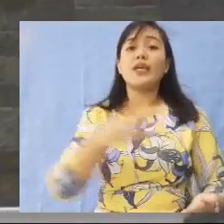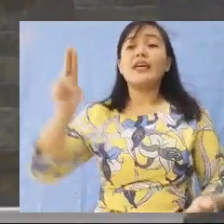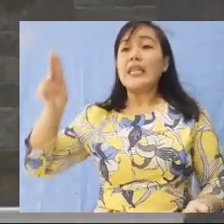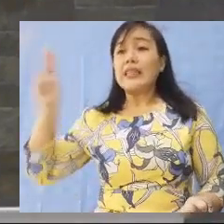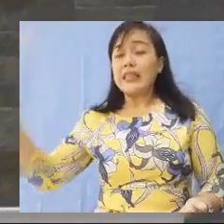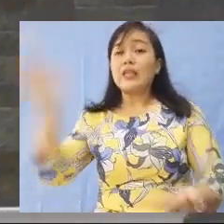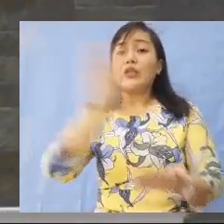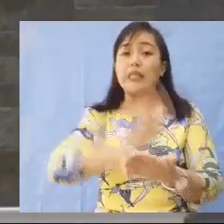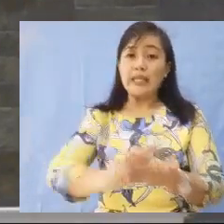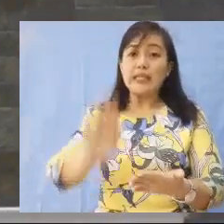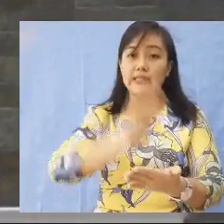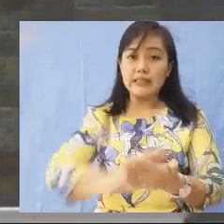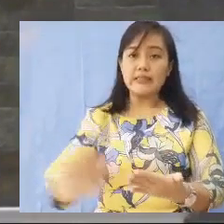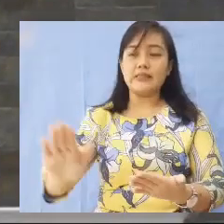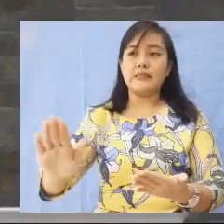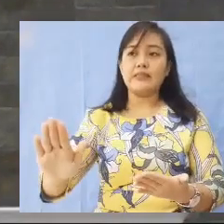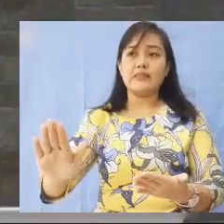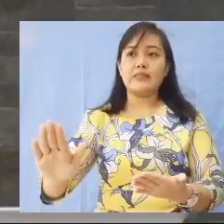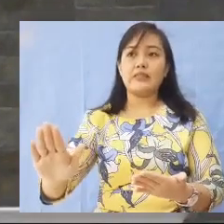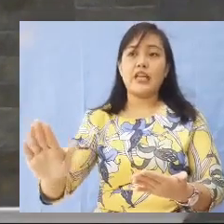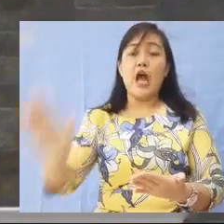natural, cleanse ka na.